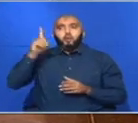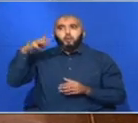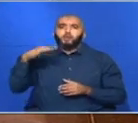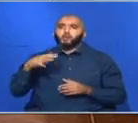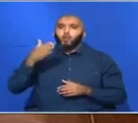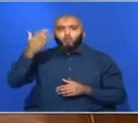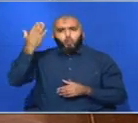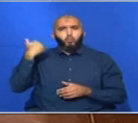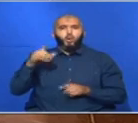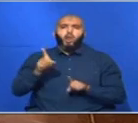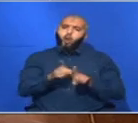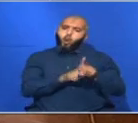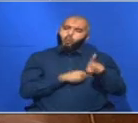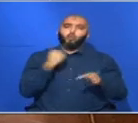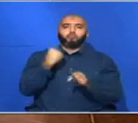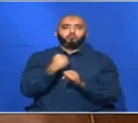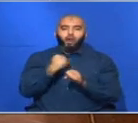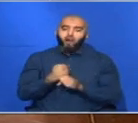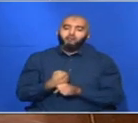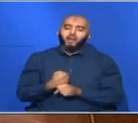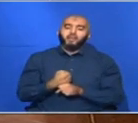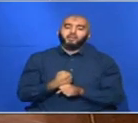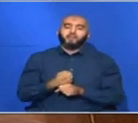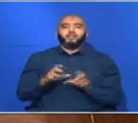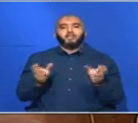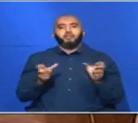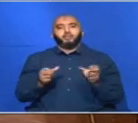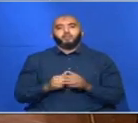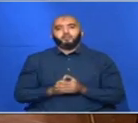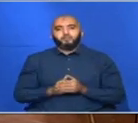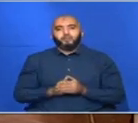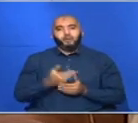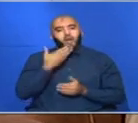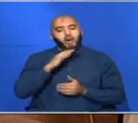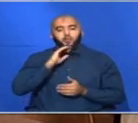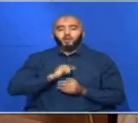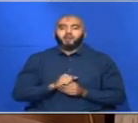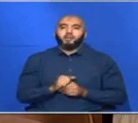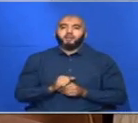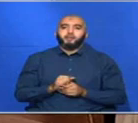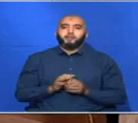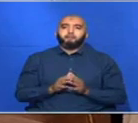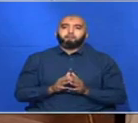ويمكن ان نقوله بفخر انه ابن وزاره الشؤون ابننا ولله الحمد والشكر